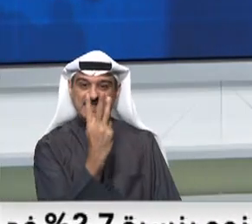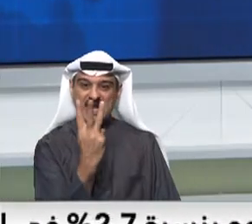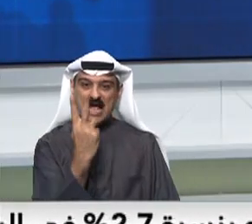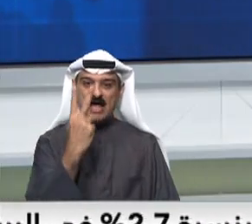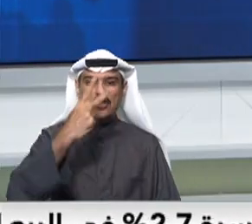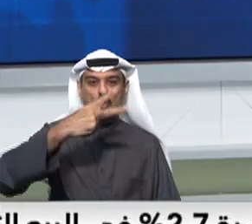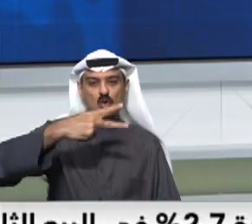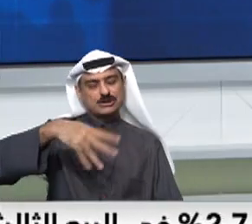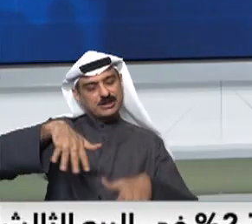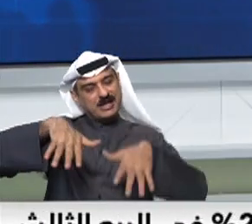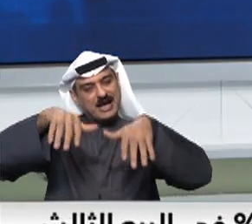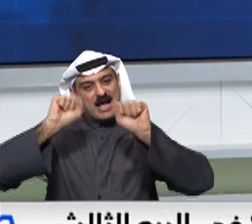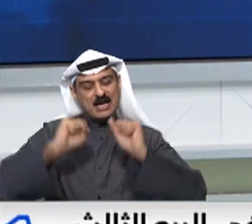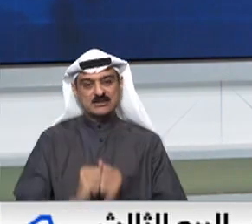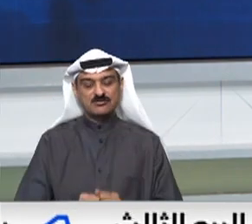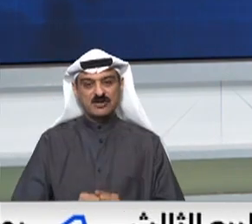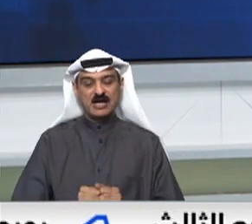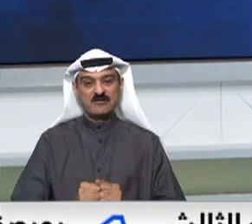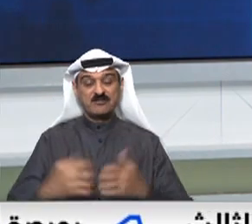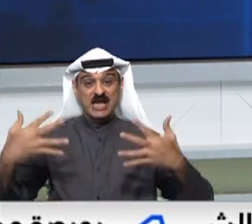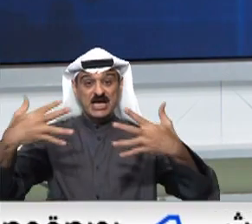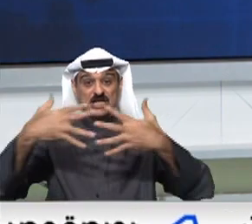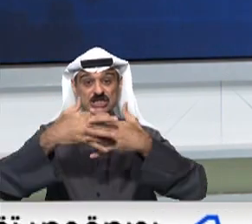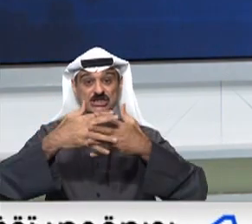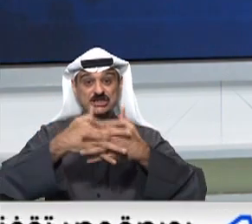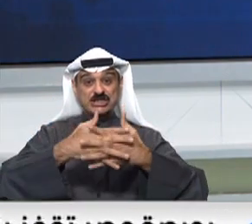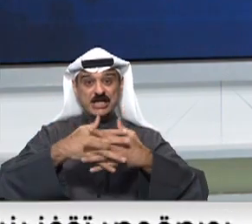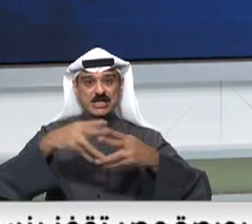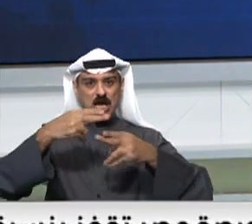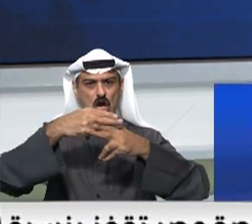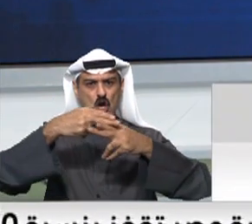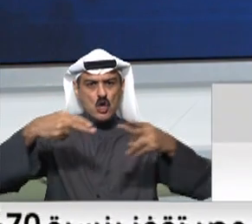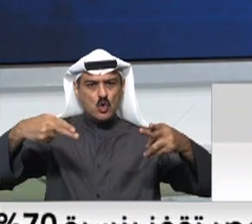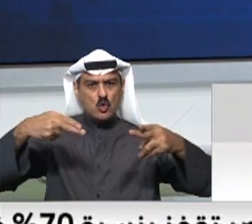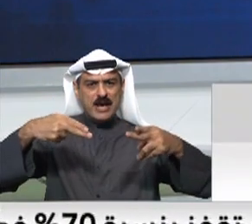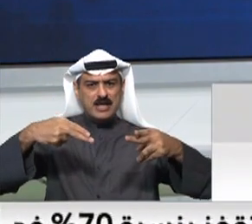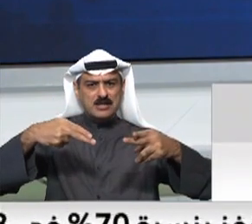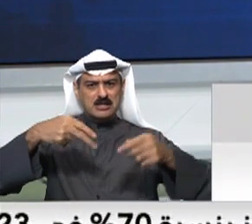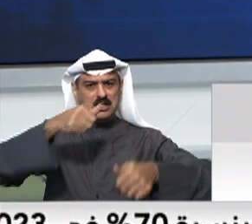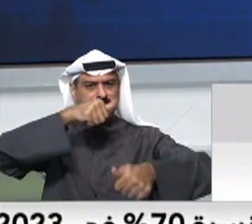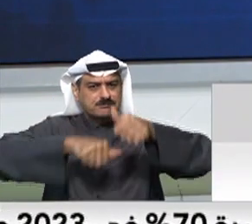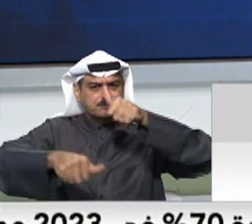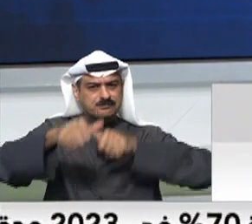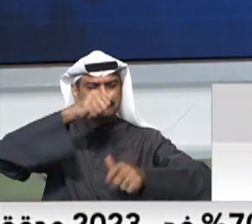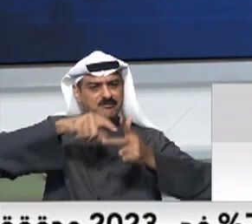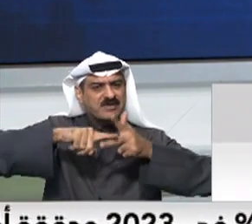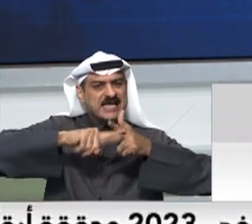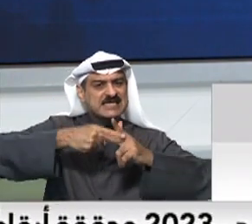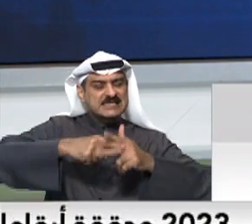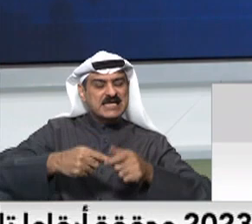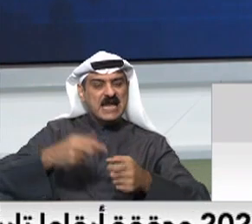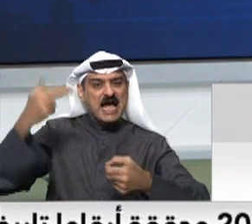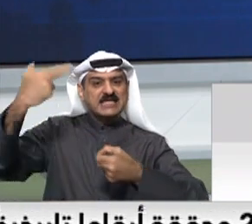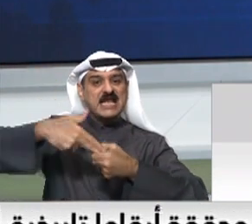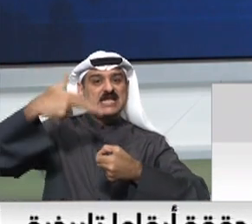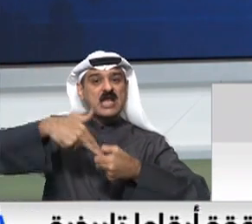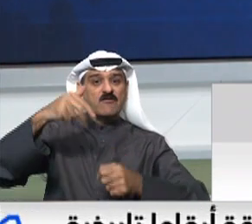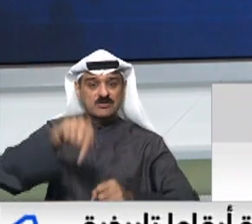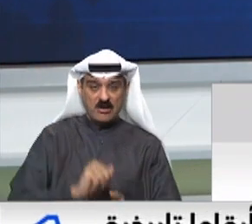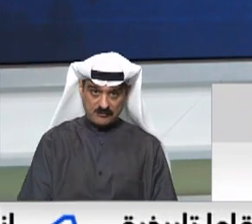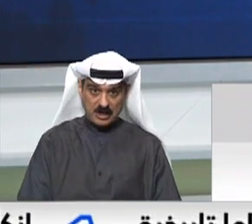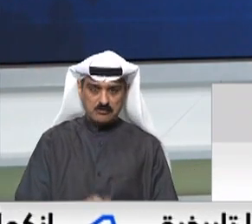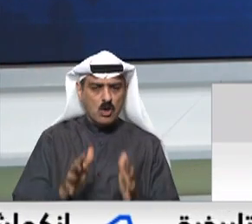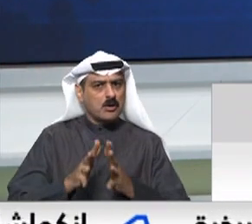2023 كانت إنجازات الشركة الكويتية للصناعات البترولية المتكاملة كيبك، وهي كبيرة في القطاع